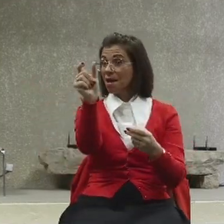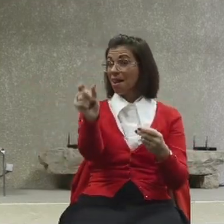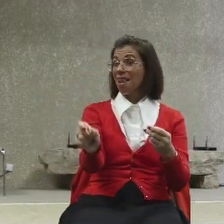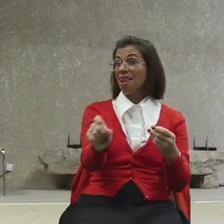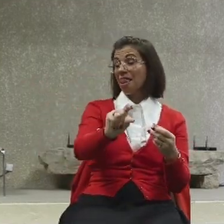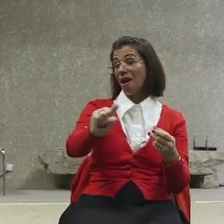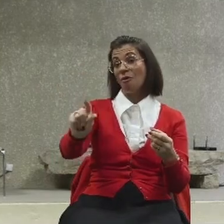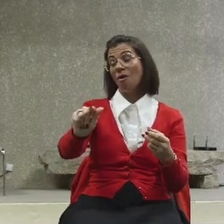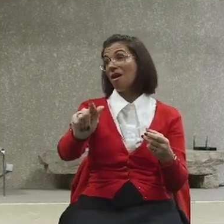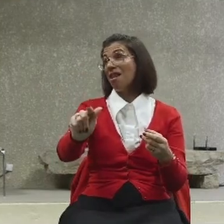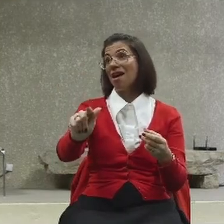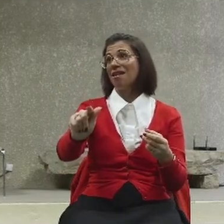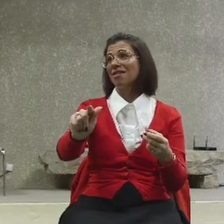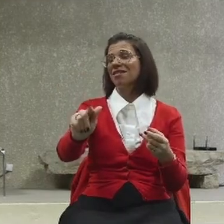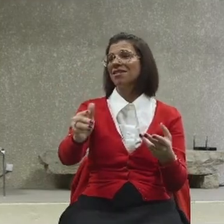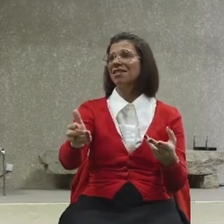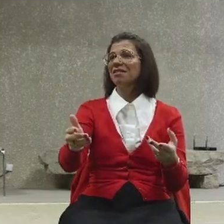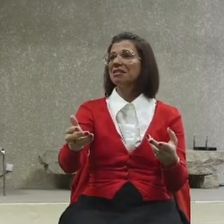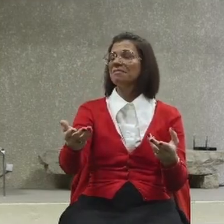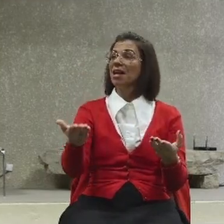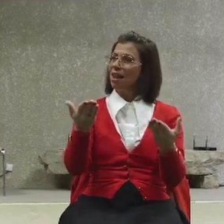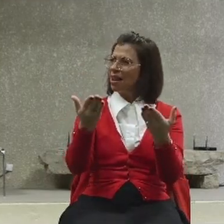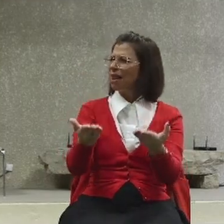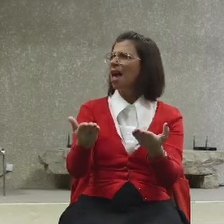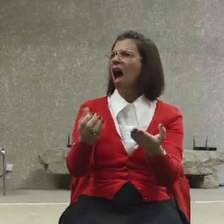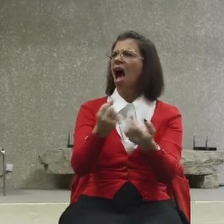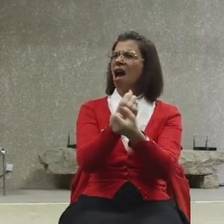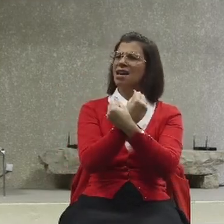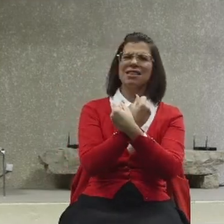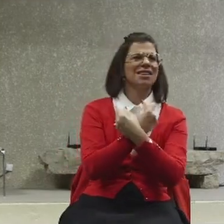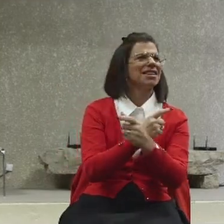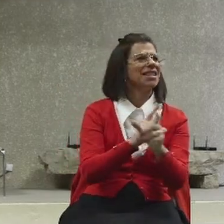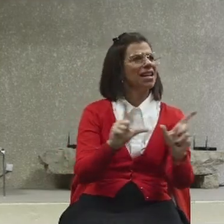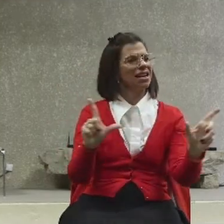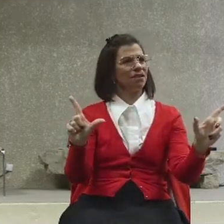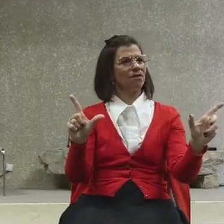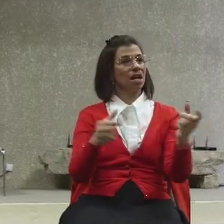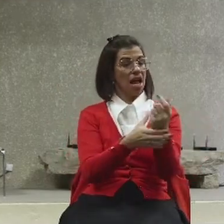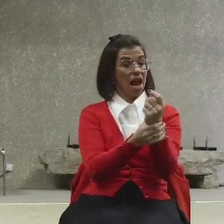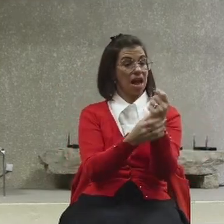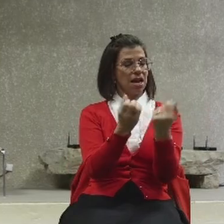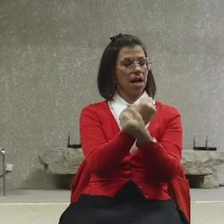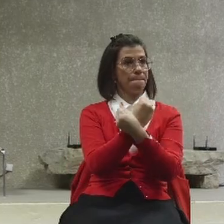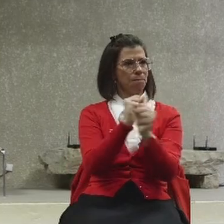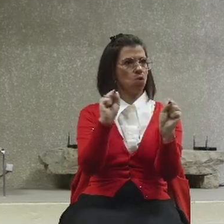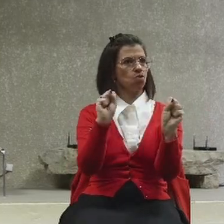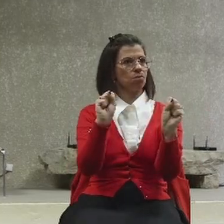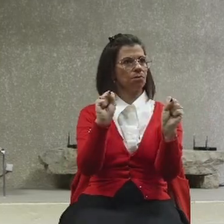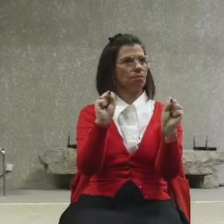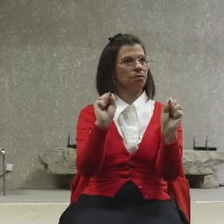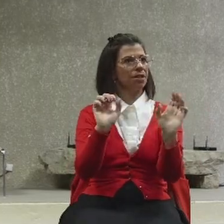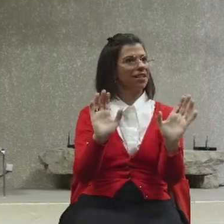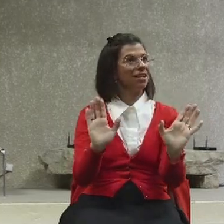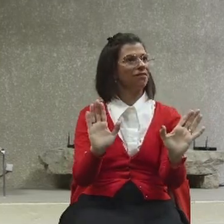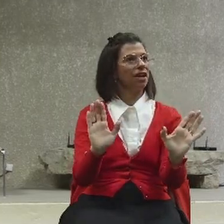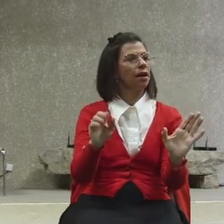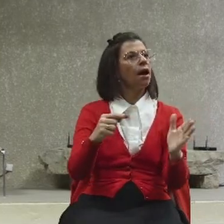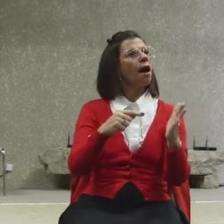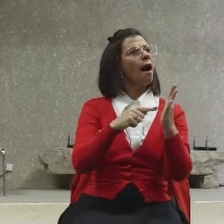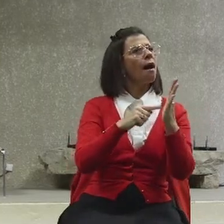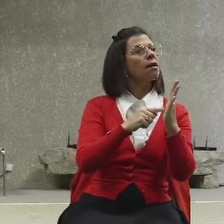cœur, tu l'appliques dans ta vie, dans ton cœur, par la foi, tu es libre du péché. Tu es libre non seulement du péché, mais